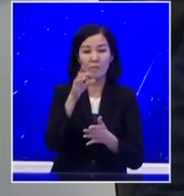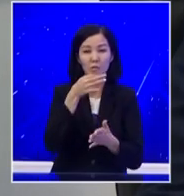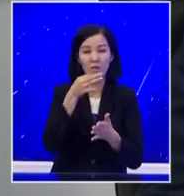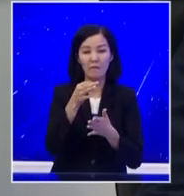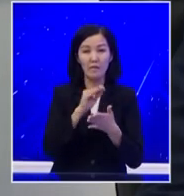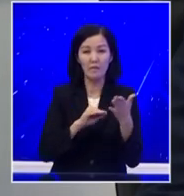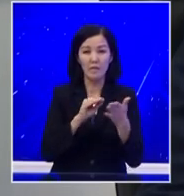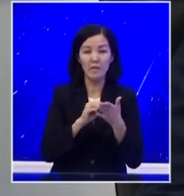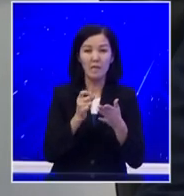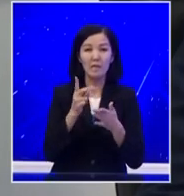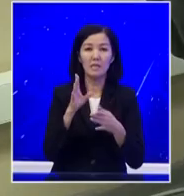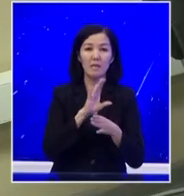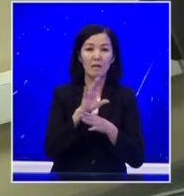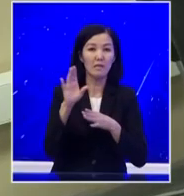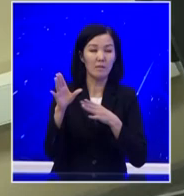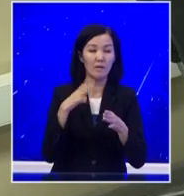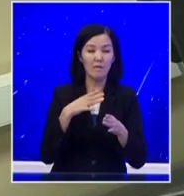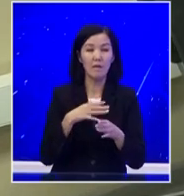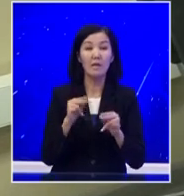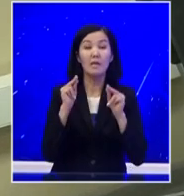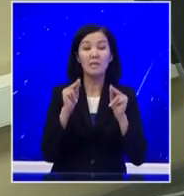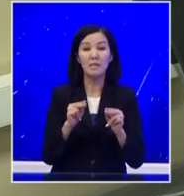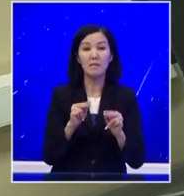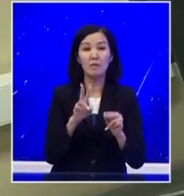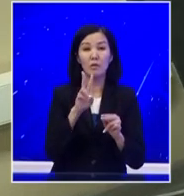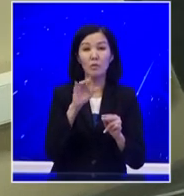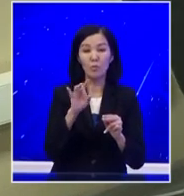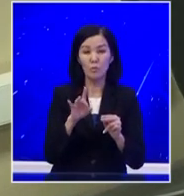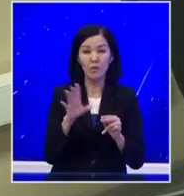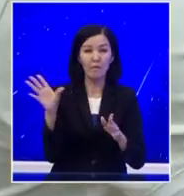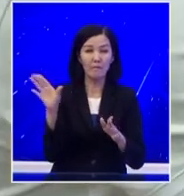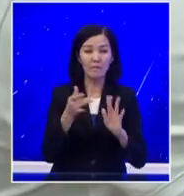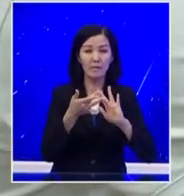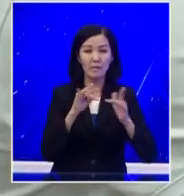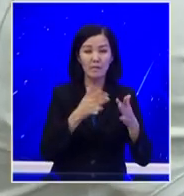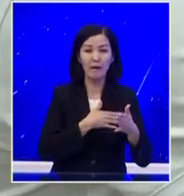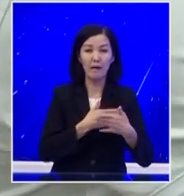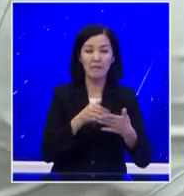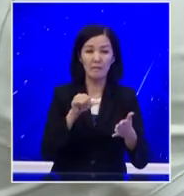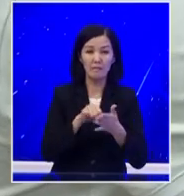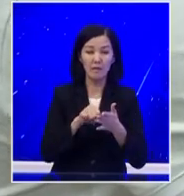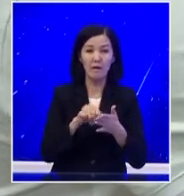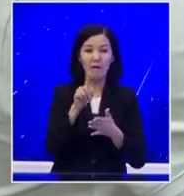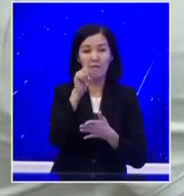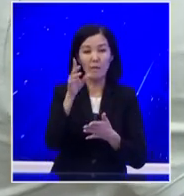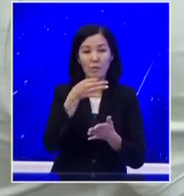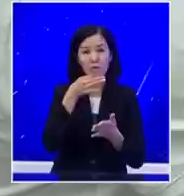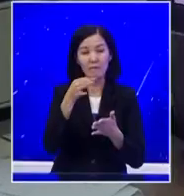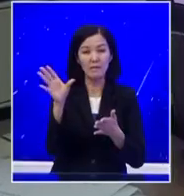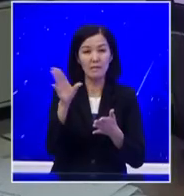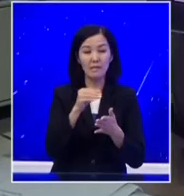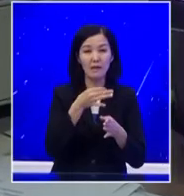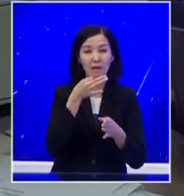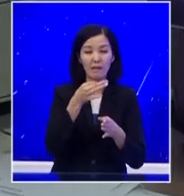не раз по нескольку раз и действительно ну реджано активен во всех социальных сетях без ответа не оставляет ни одно сообщение или